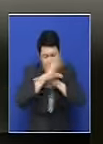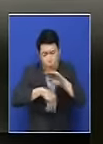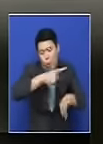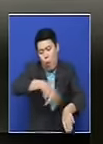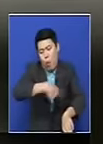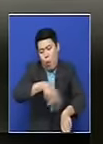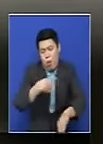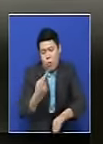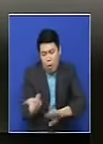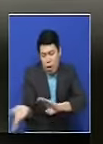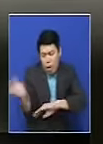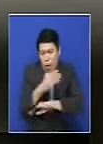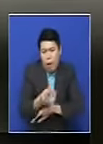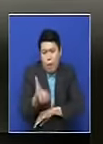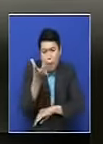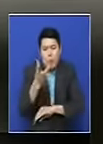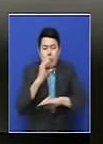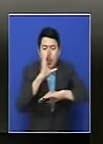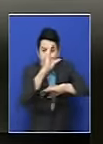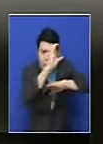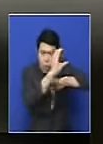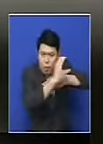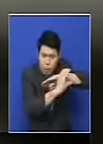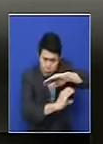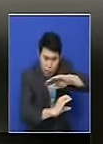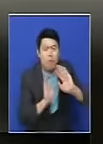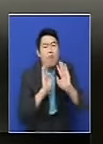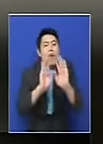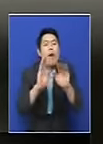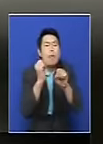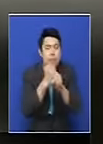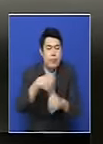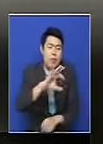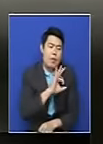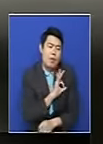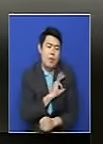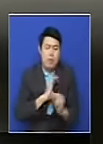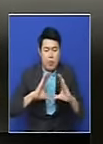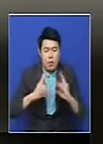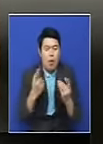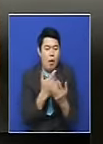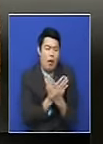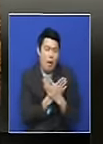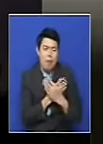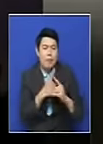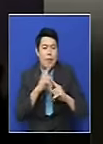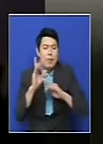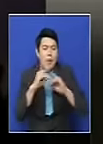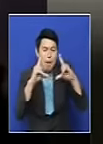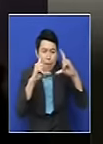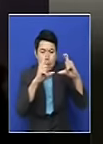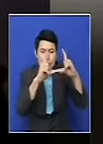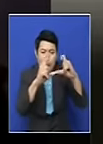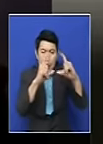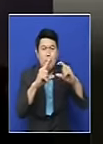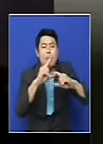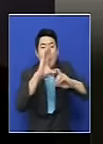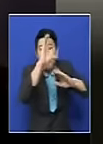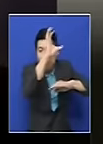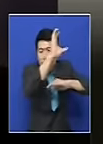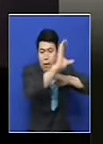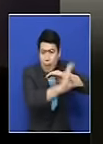ในรอบปีนะครับมีภาพตะวันอ้อมคาบมาฝากคุณผู้ชมด้วยนะครับสมาชิกชมรมคนรักหมุนเมฆถ่ายภาพนี้ไว้ที่บริเว